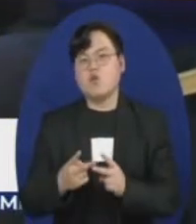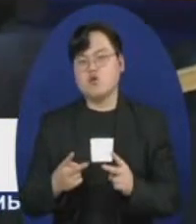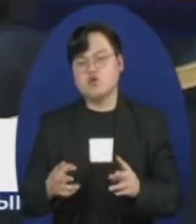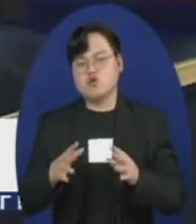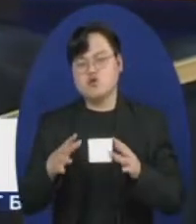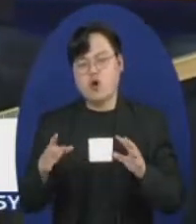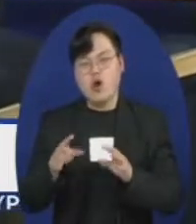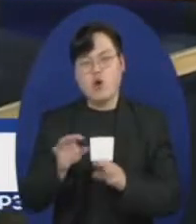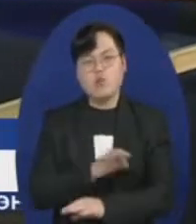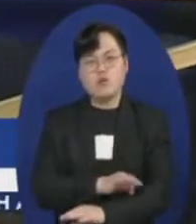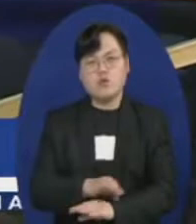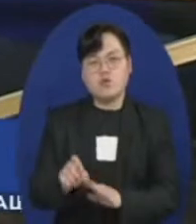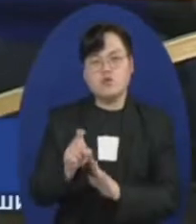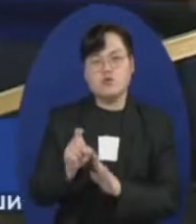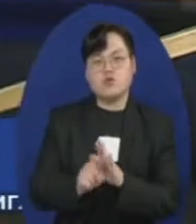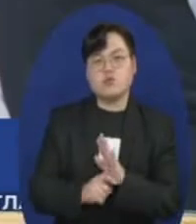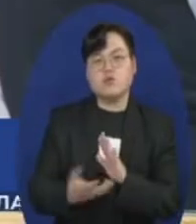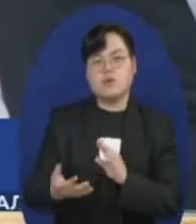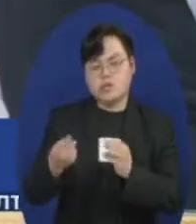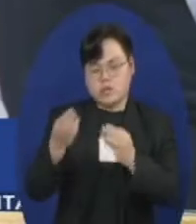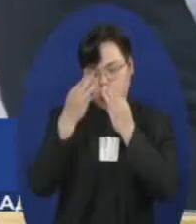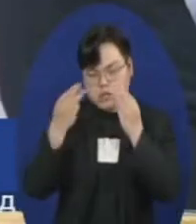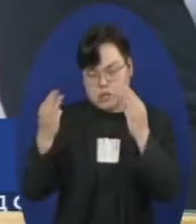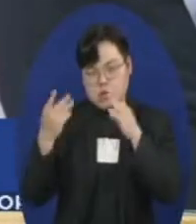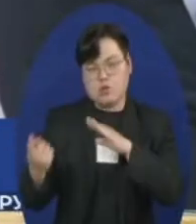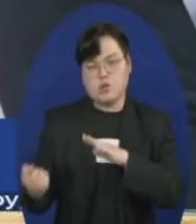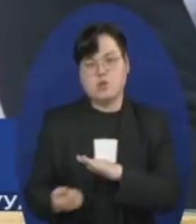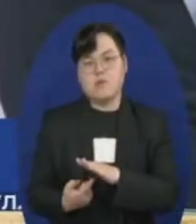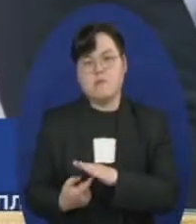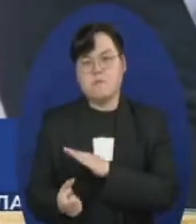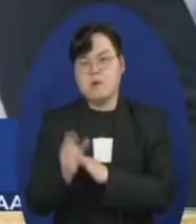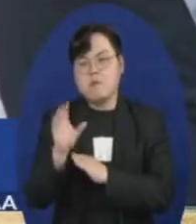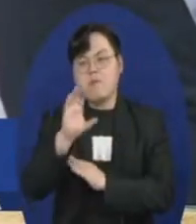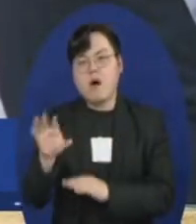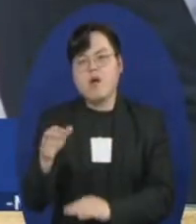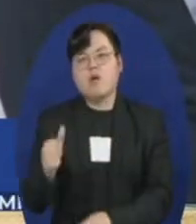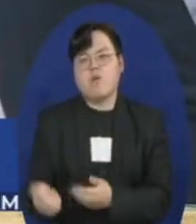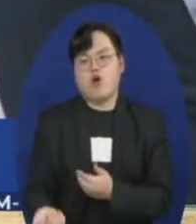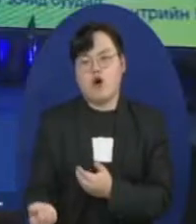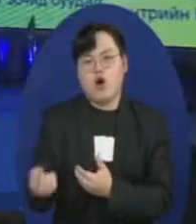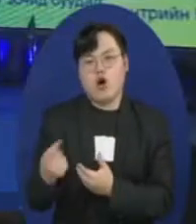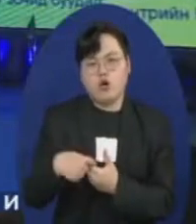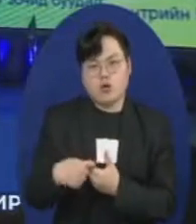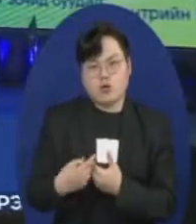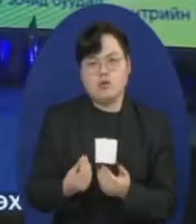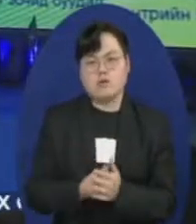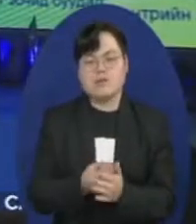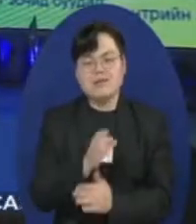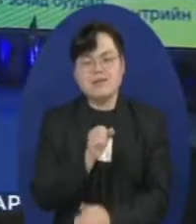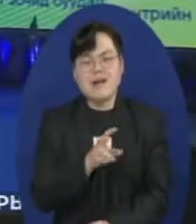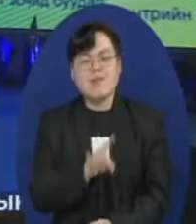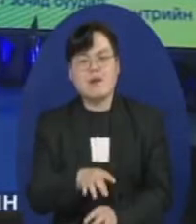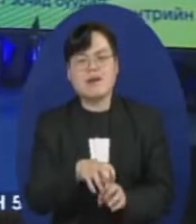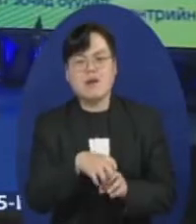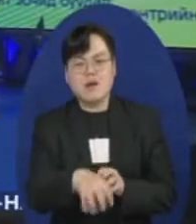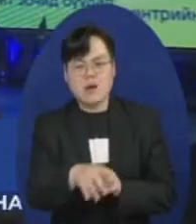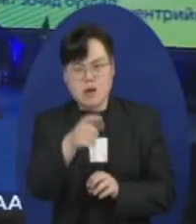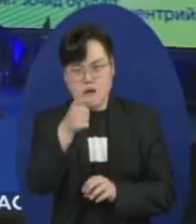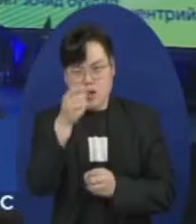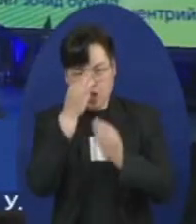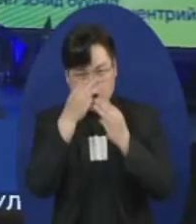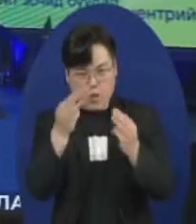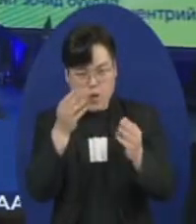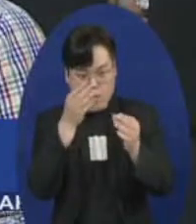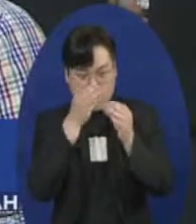Үндэсний хэмжээний төсөл хөтөлбөрүүд шинжлэх ухаанд суурилсан мэрэгжлийн байгууллагын оролцоо салбарын эрдэмтдийн судалгааны үр дүнд тулгуурлах